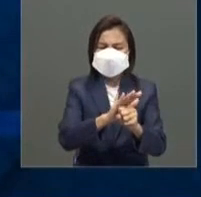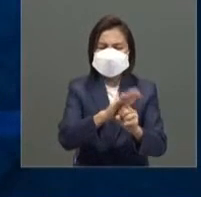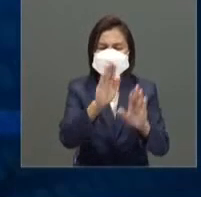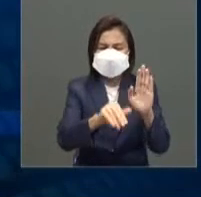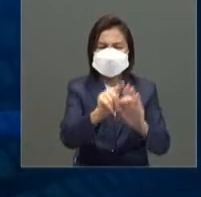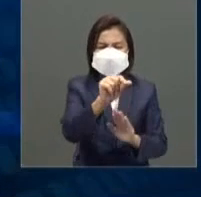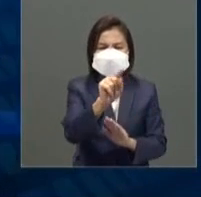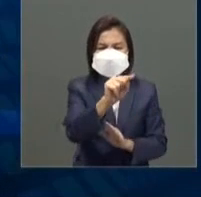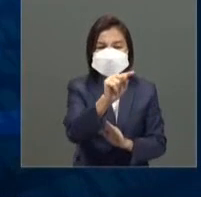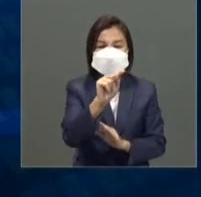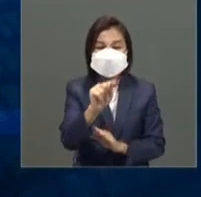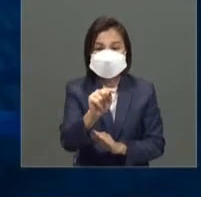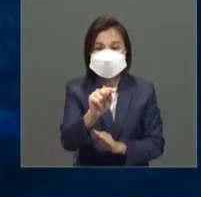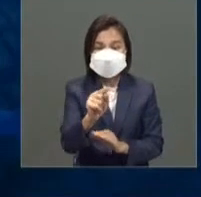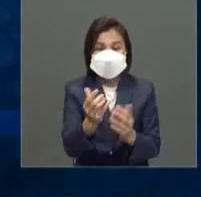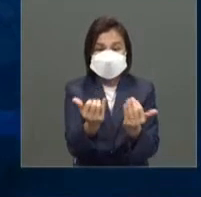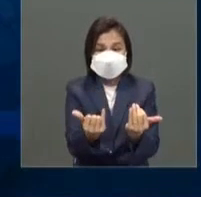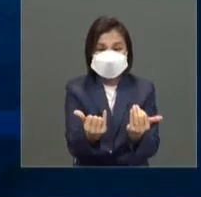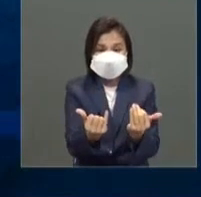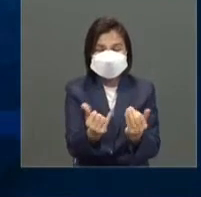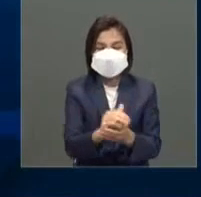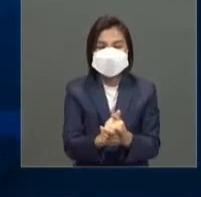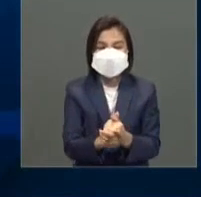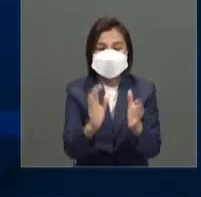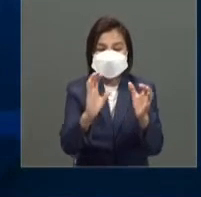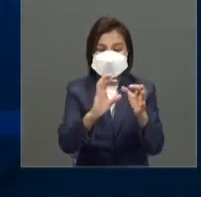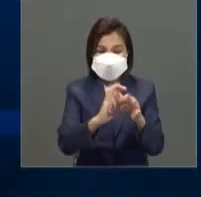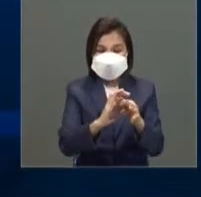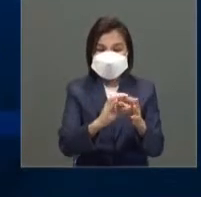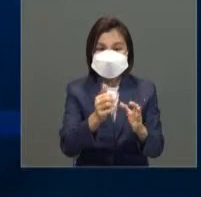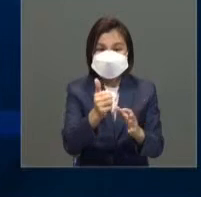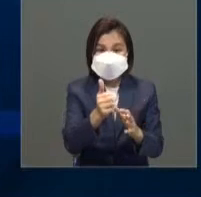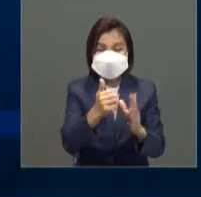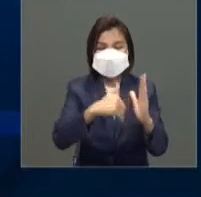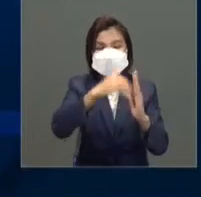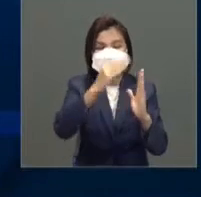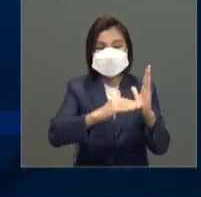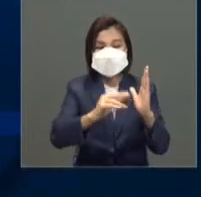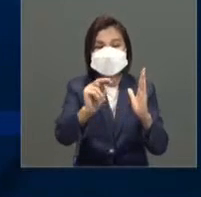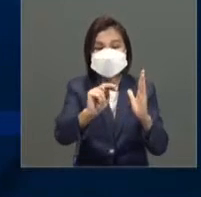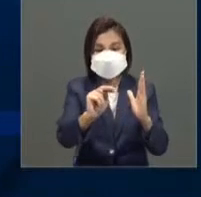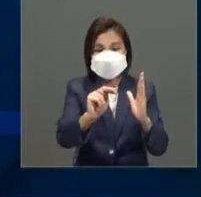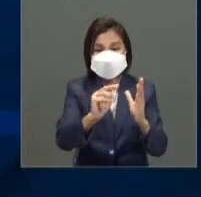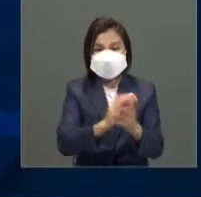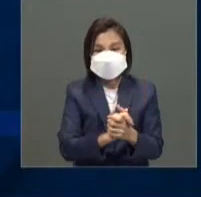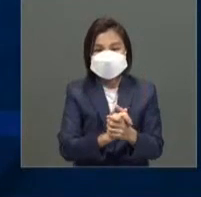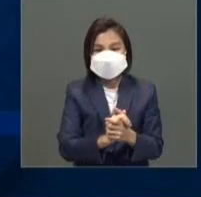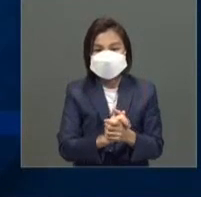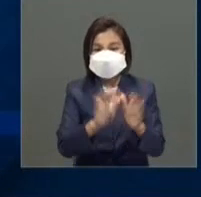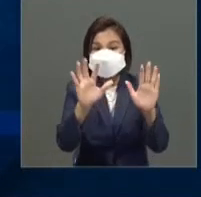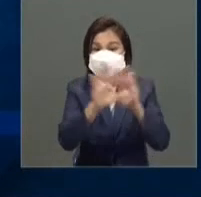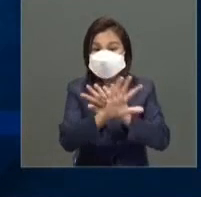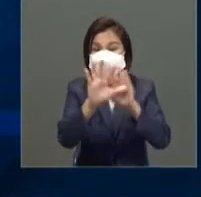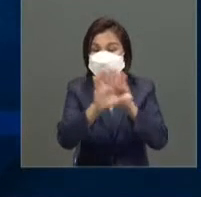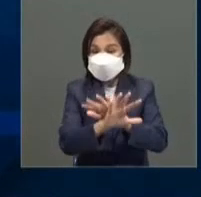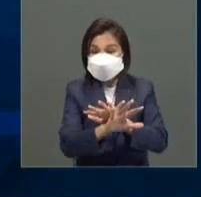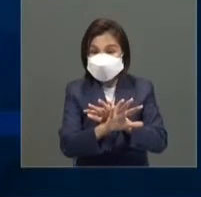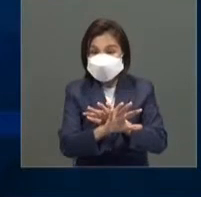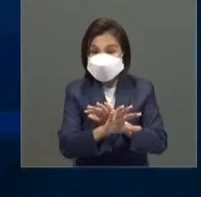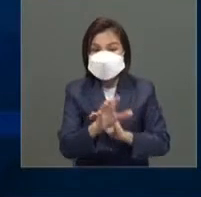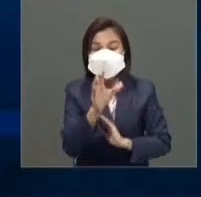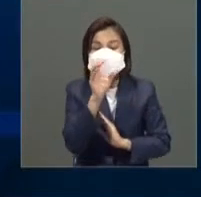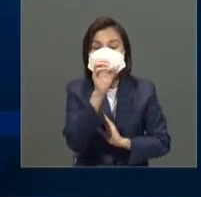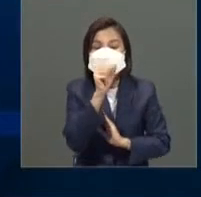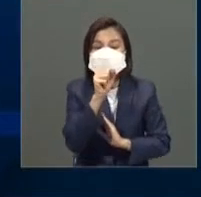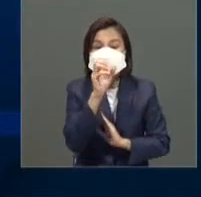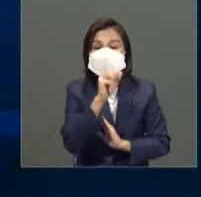20% นะครับอย่างปัจจุบันเนี่ยนะครับเส้นสีน้ำเงินเนี่ยจะไปซ้อนทับกันกับเส้นสีส้ม